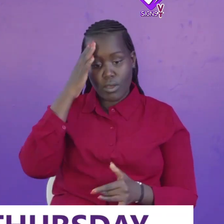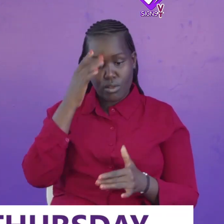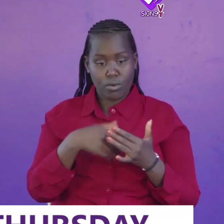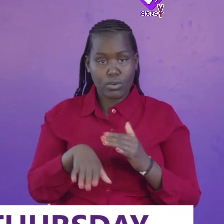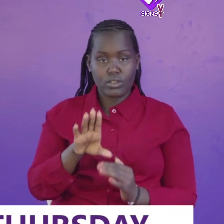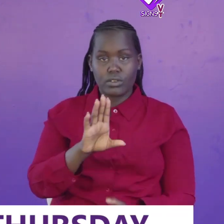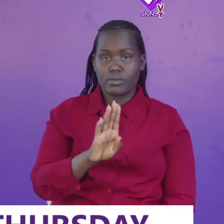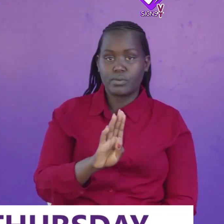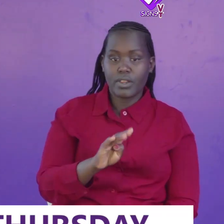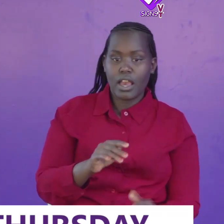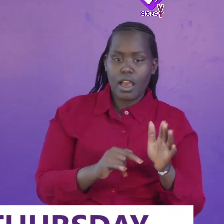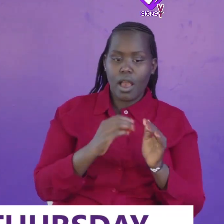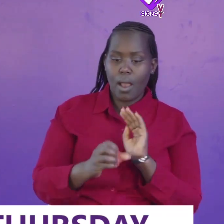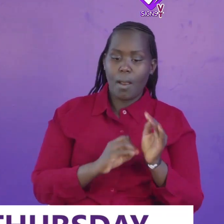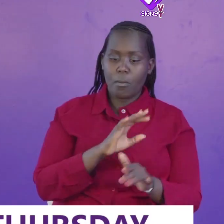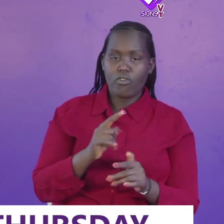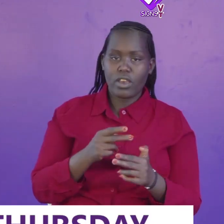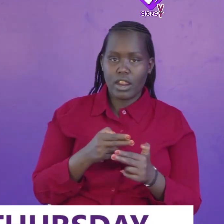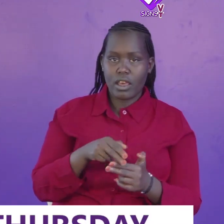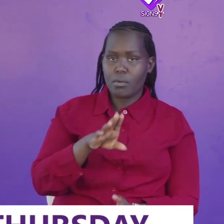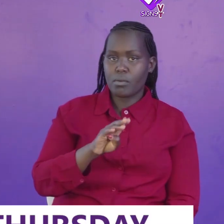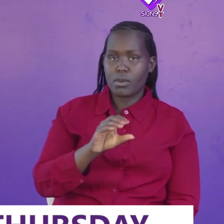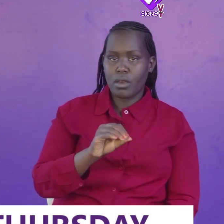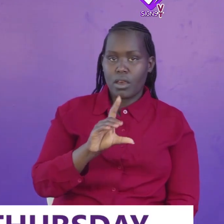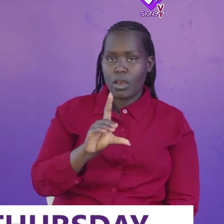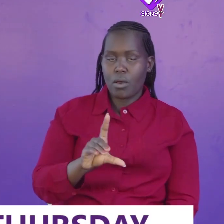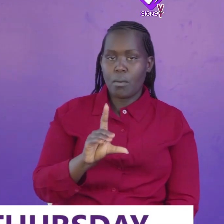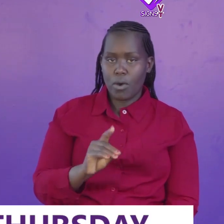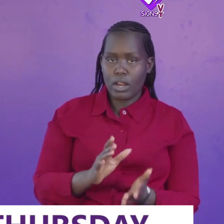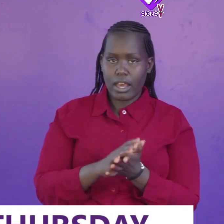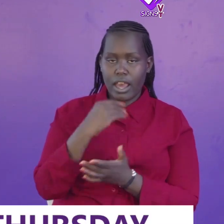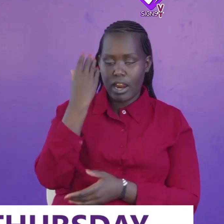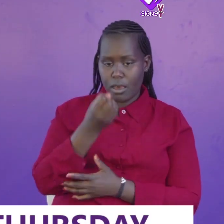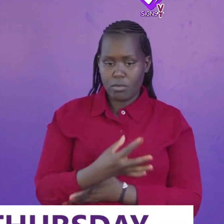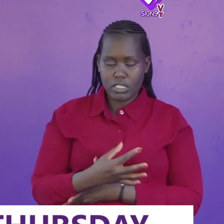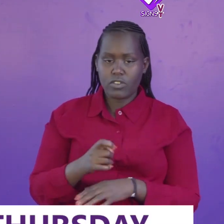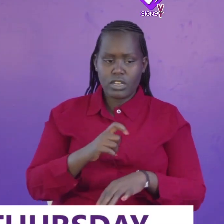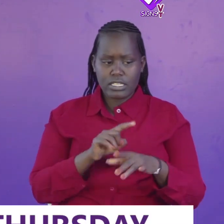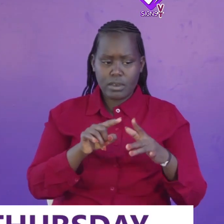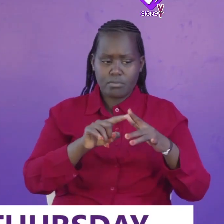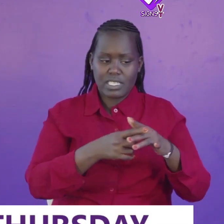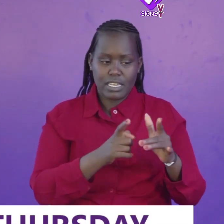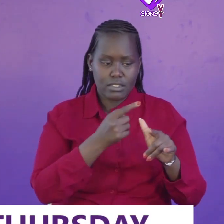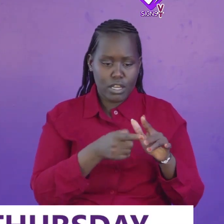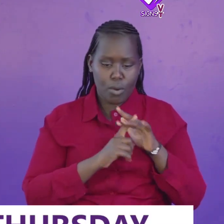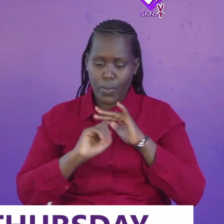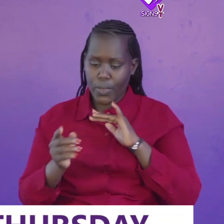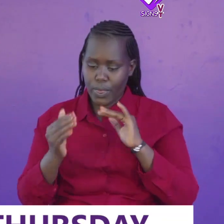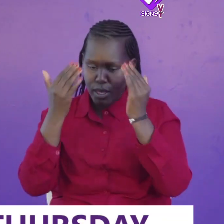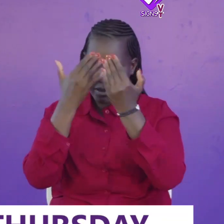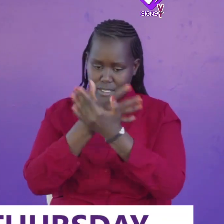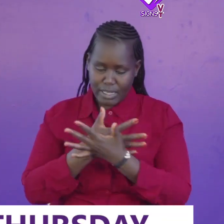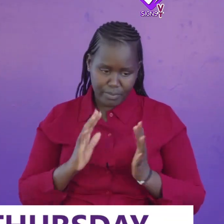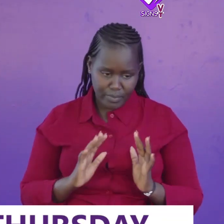and the beautiful. Ikikuja tu hivi muende mlali. Hakuna story nyingine. Bold and the beautiful. Ukisikia tu ako ka intro